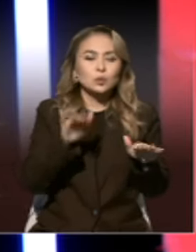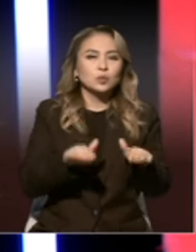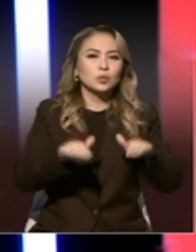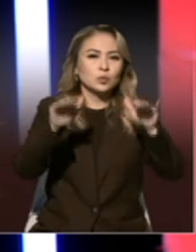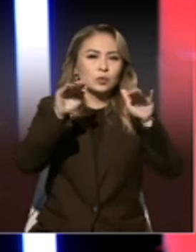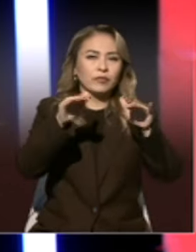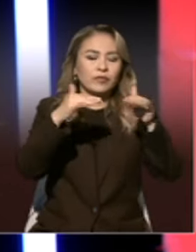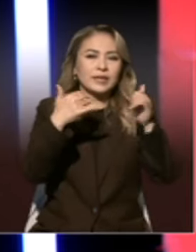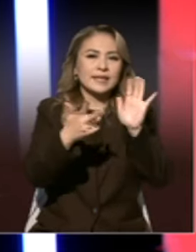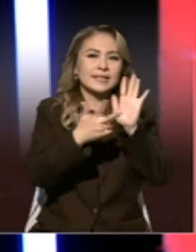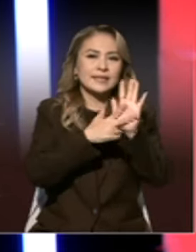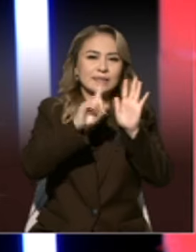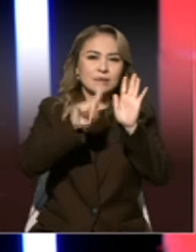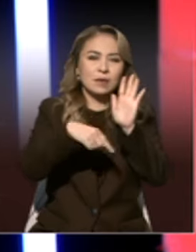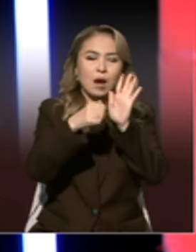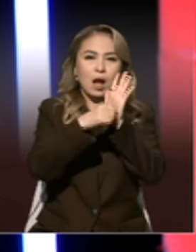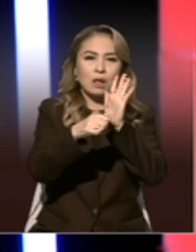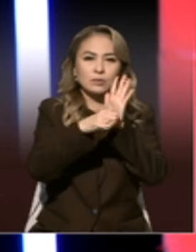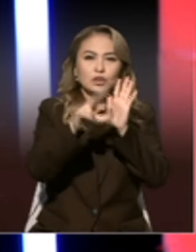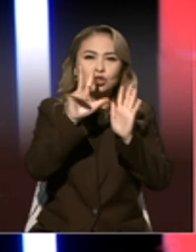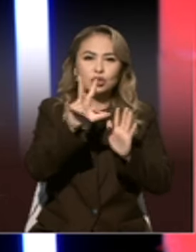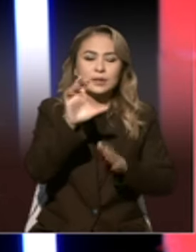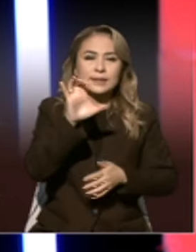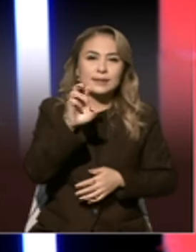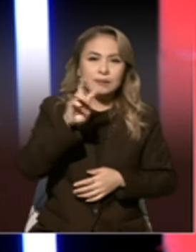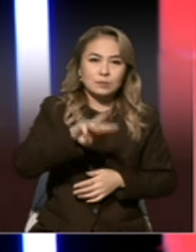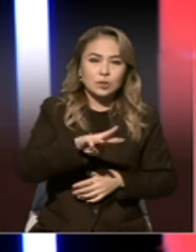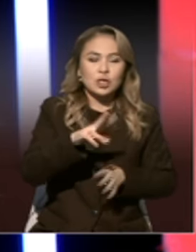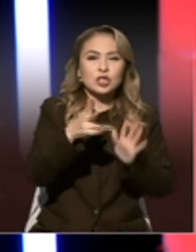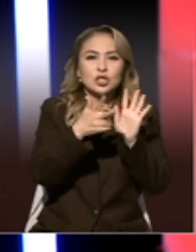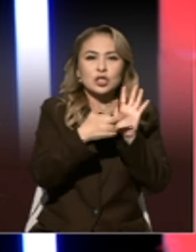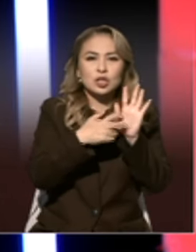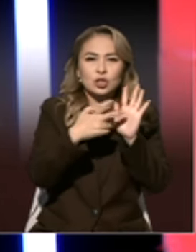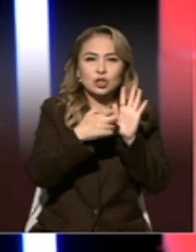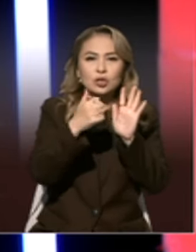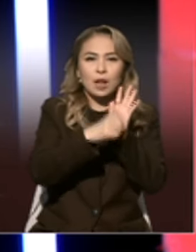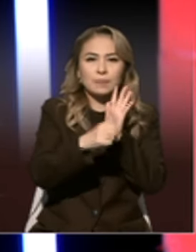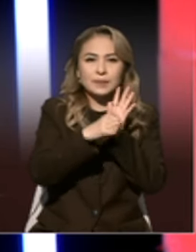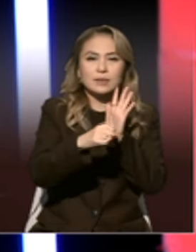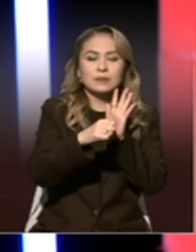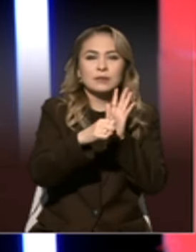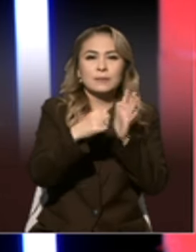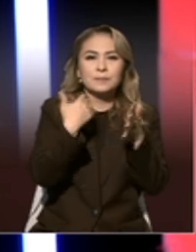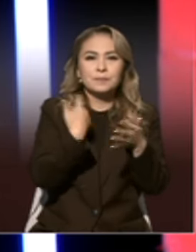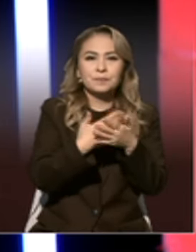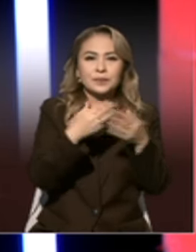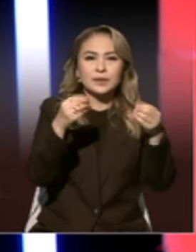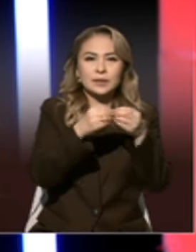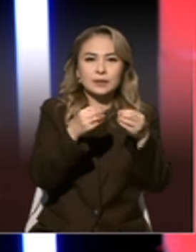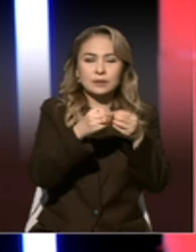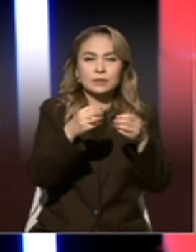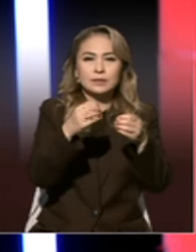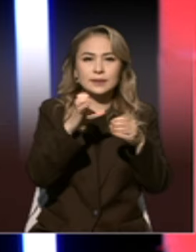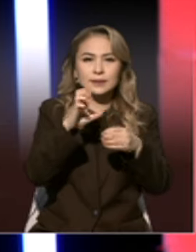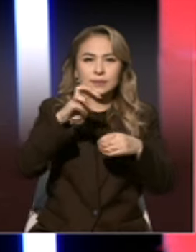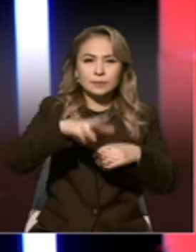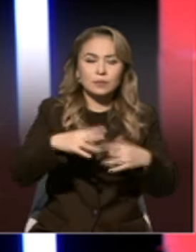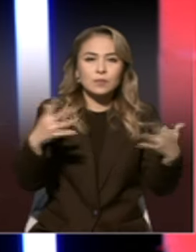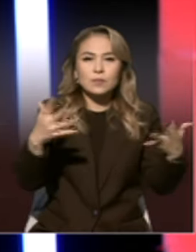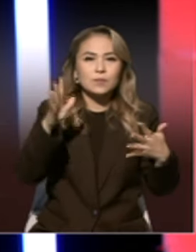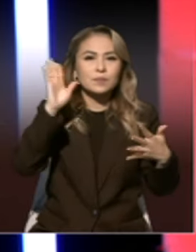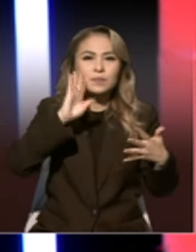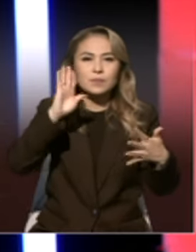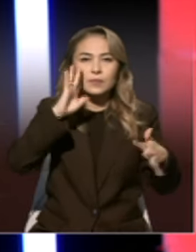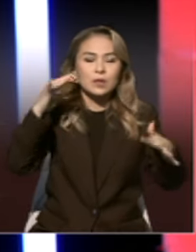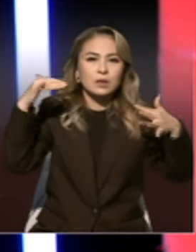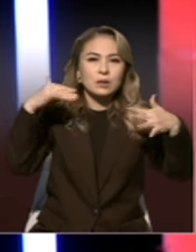асып, қазір 863 сантиметрге жеткен екен. Яғни 863 13 сантиметрге асып отыр. Жаңа су қандай келе